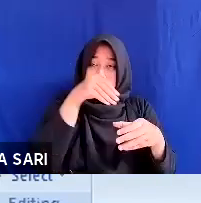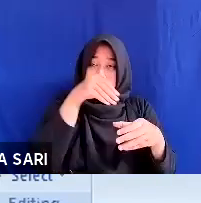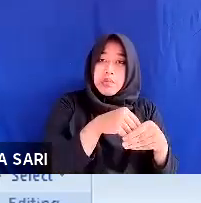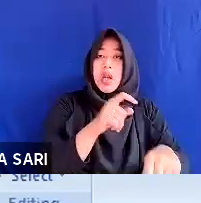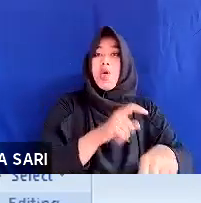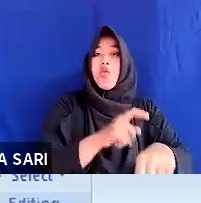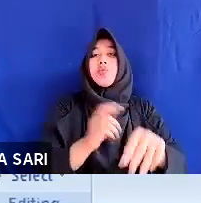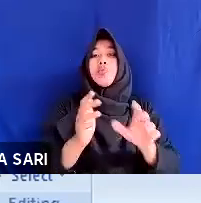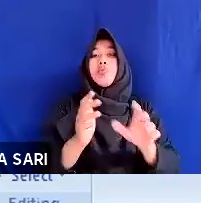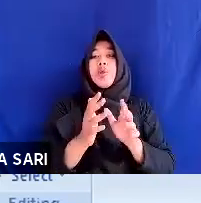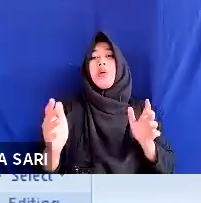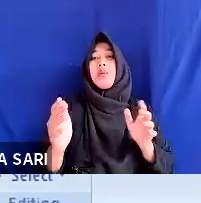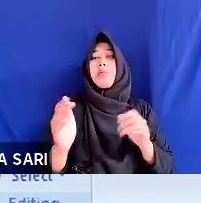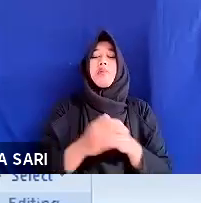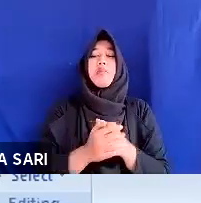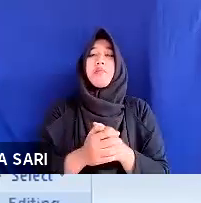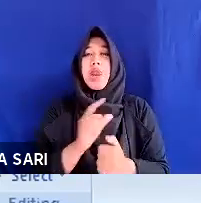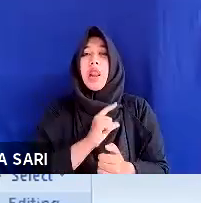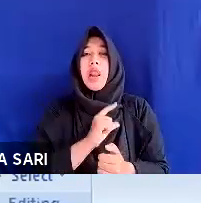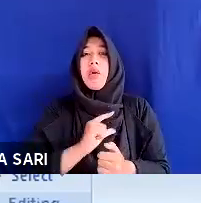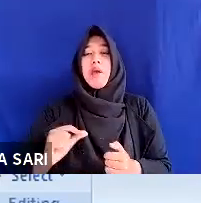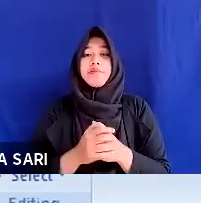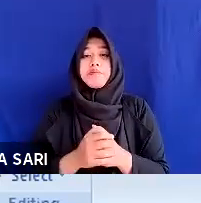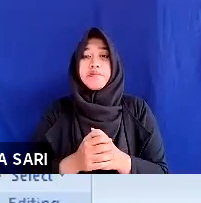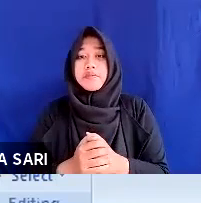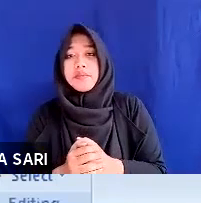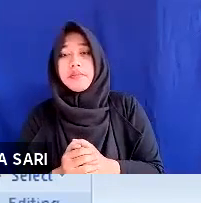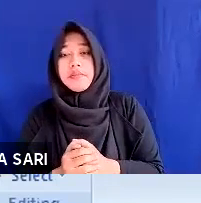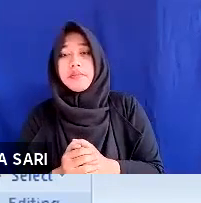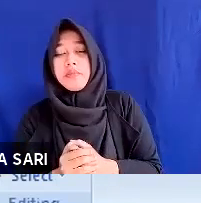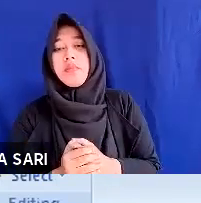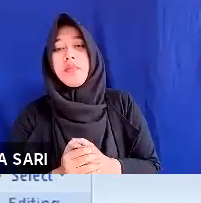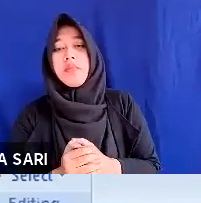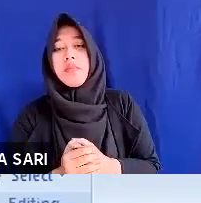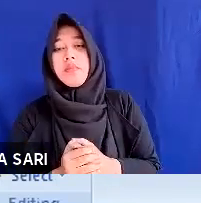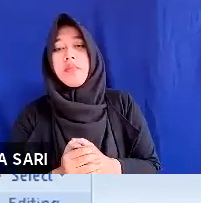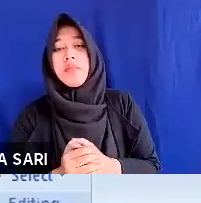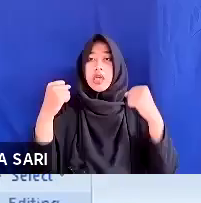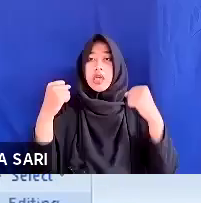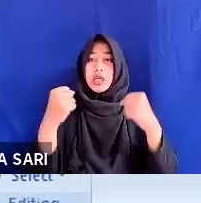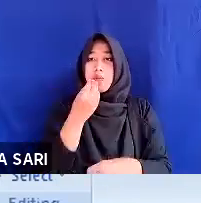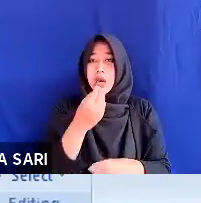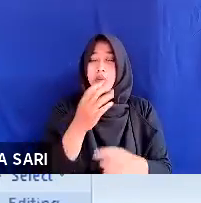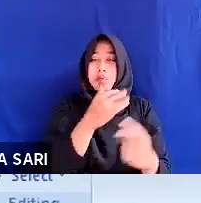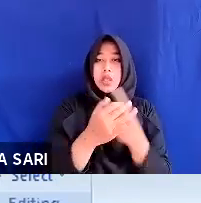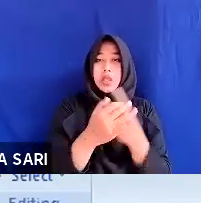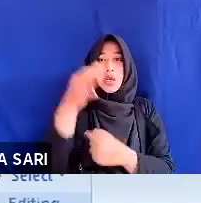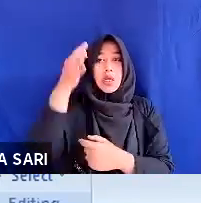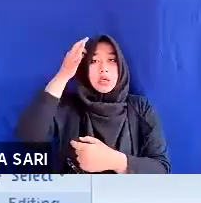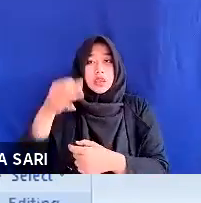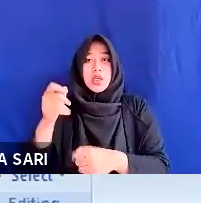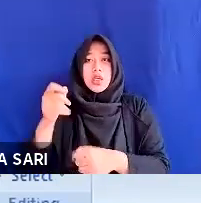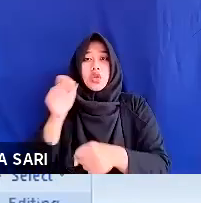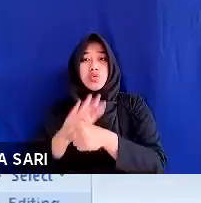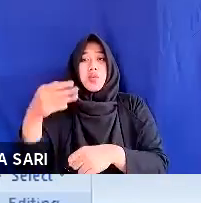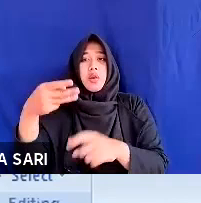lakukan. Padahal sebagai model perangkat ketahanan pangan, masyarakat desa yang cukup efektif sebagai tempat penyimpanan, maka lumbung